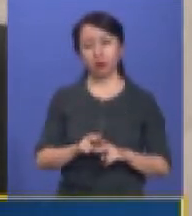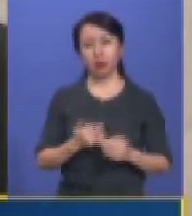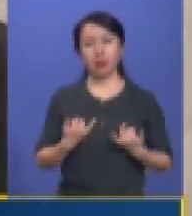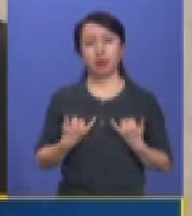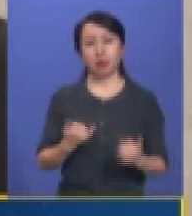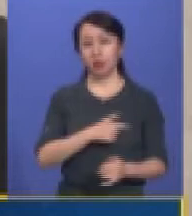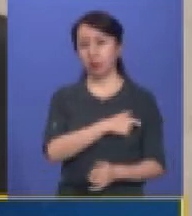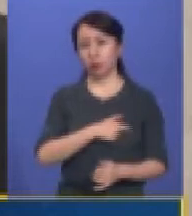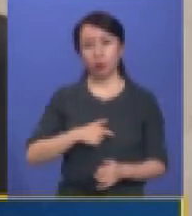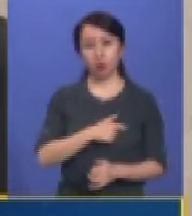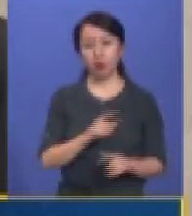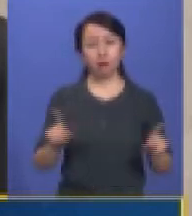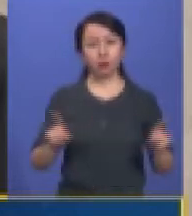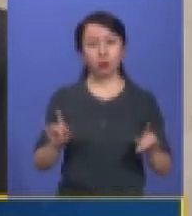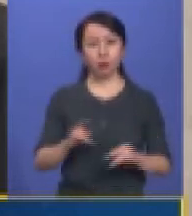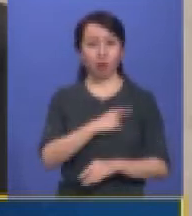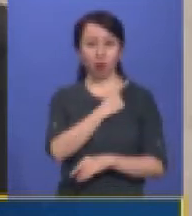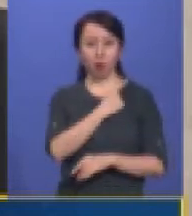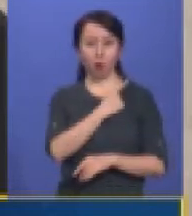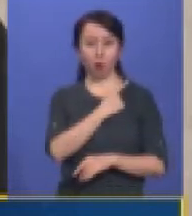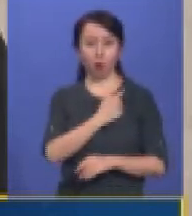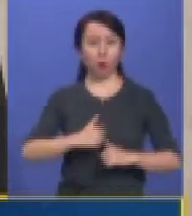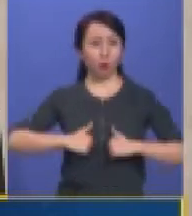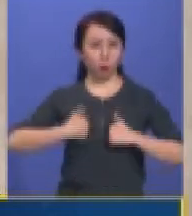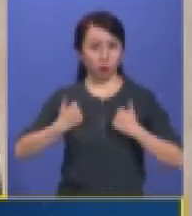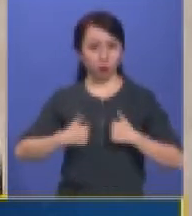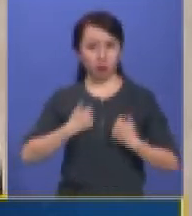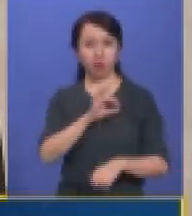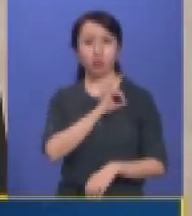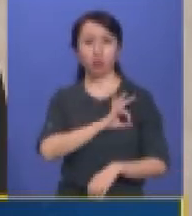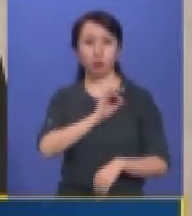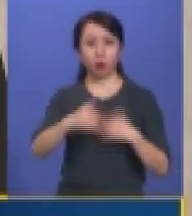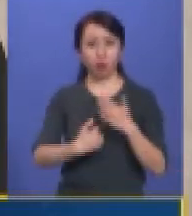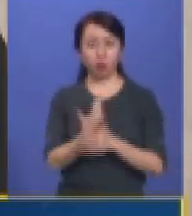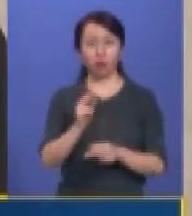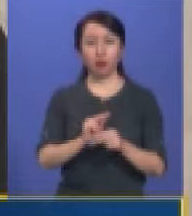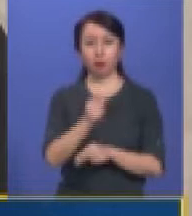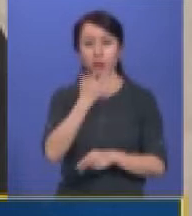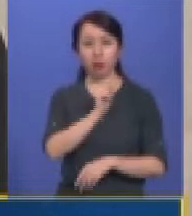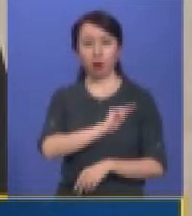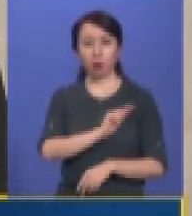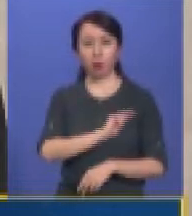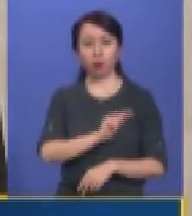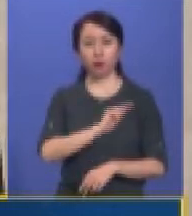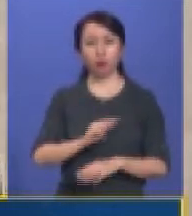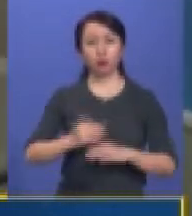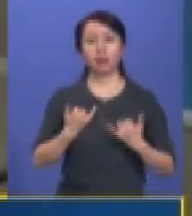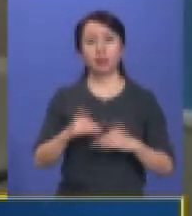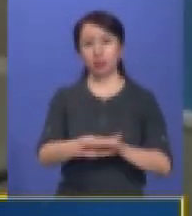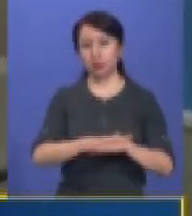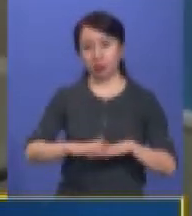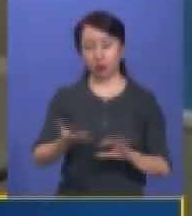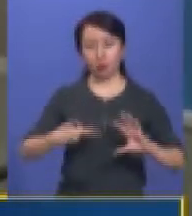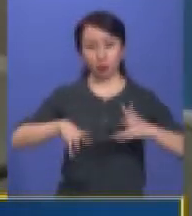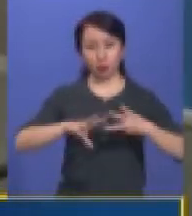депутатов, чтобы они усилили и применили новые навыки в своей работе, в работе с населением. По